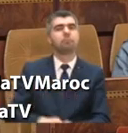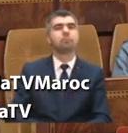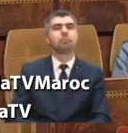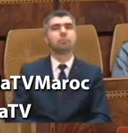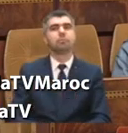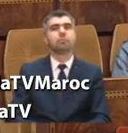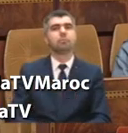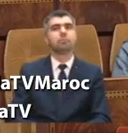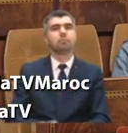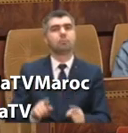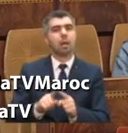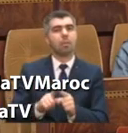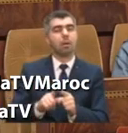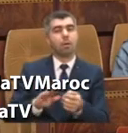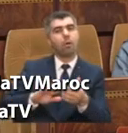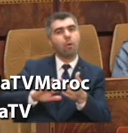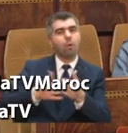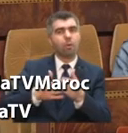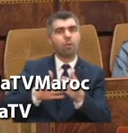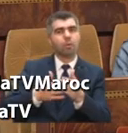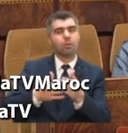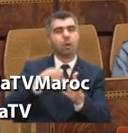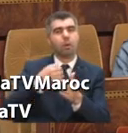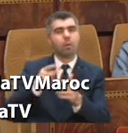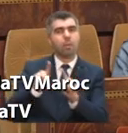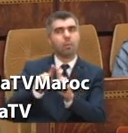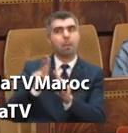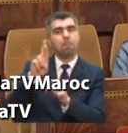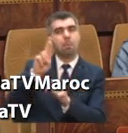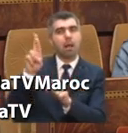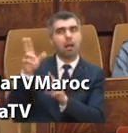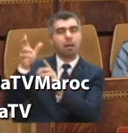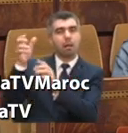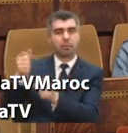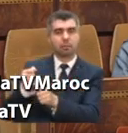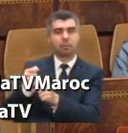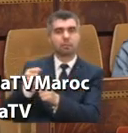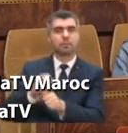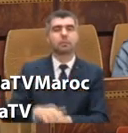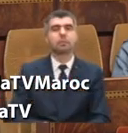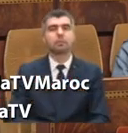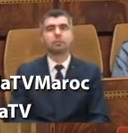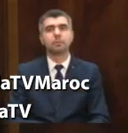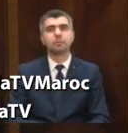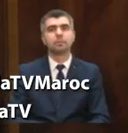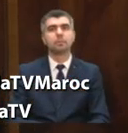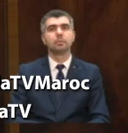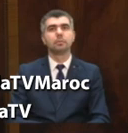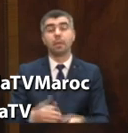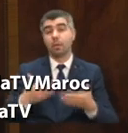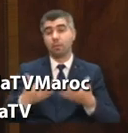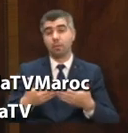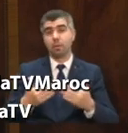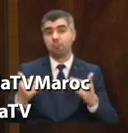عن ما نعيشه عن هذه الفترة طبعا تحت قيادة صاحب الجلالة الملك محمد السادس نصره الله. كذلك بهذه